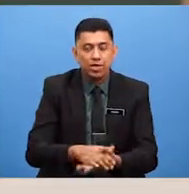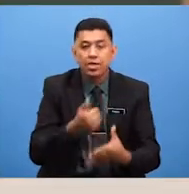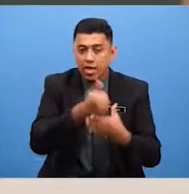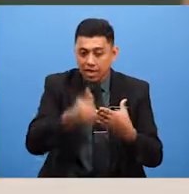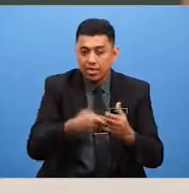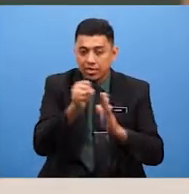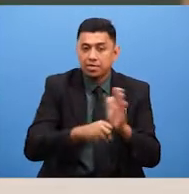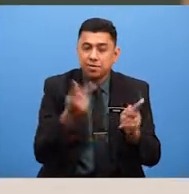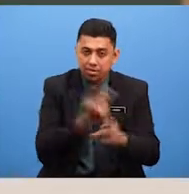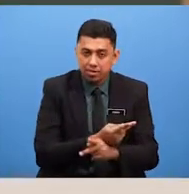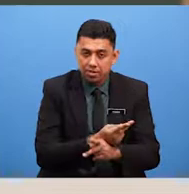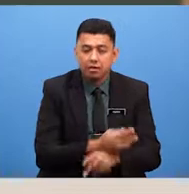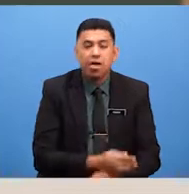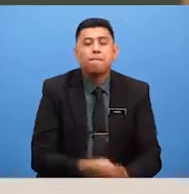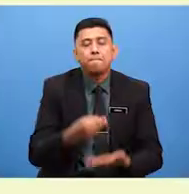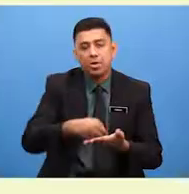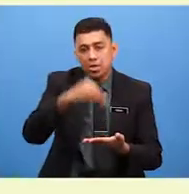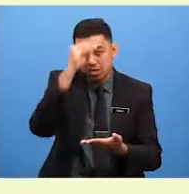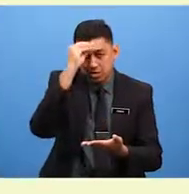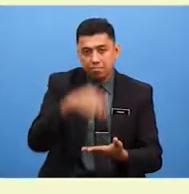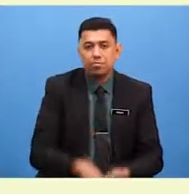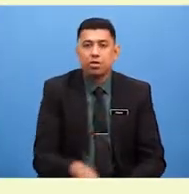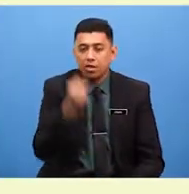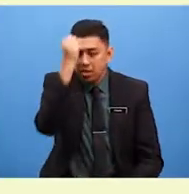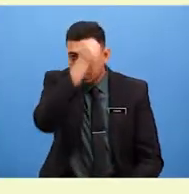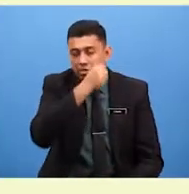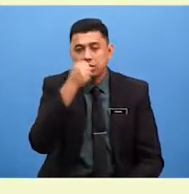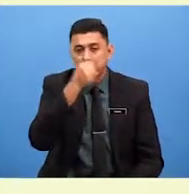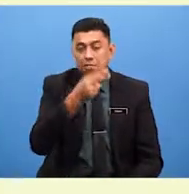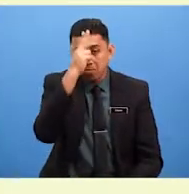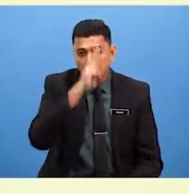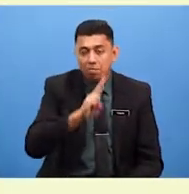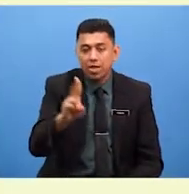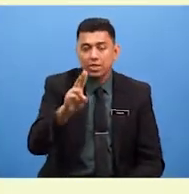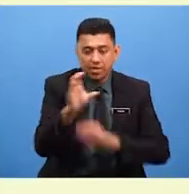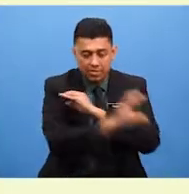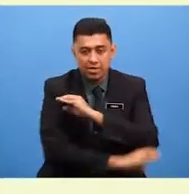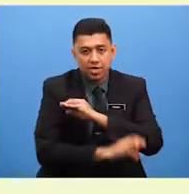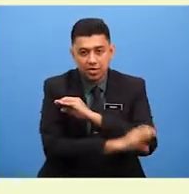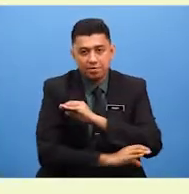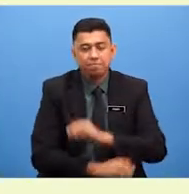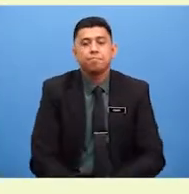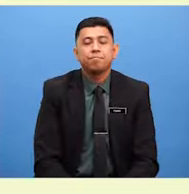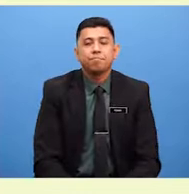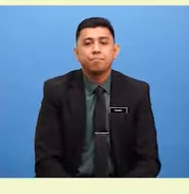sekali, kita akan belajar sikap menghormati negara.